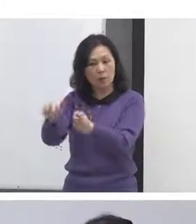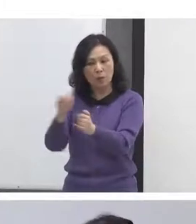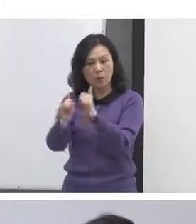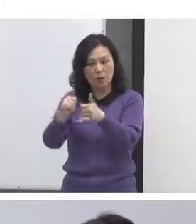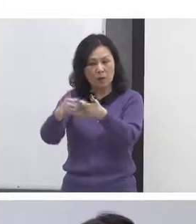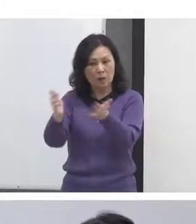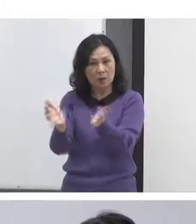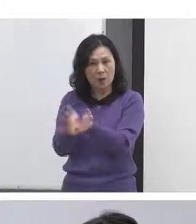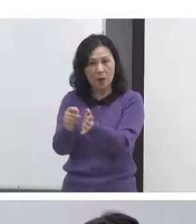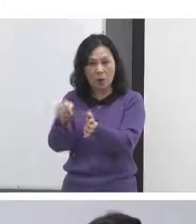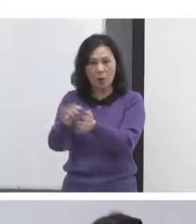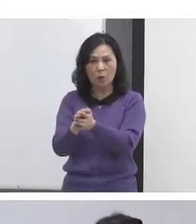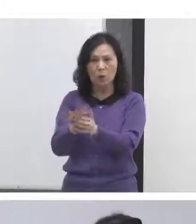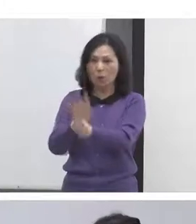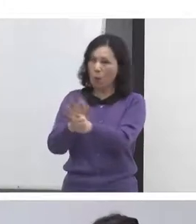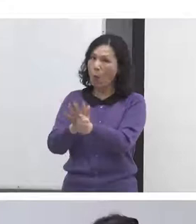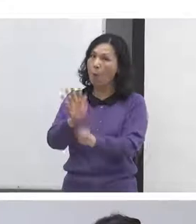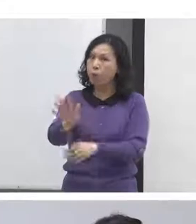康是重要的，就是